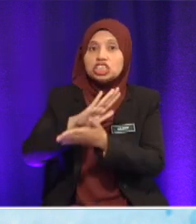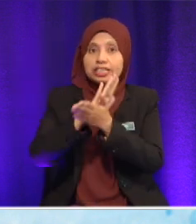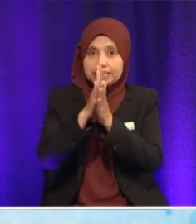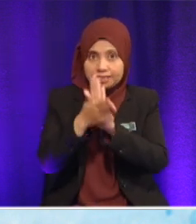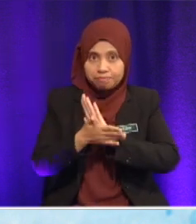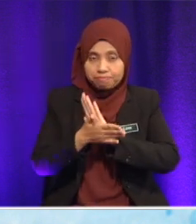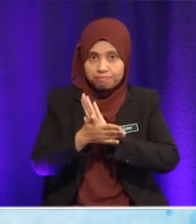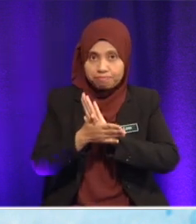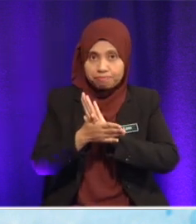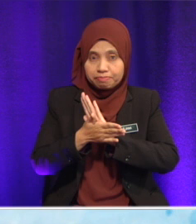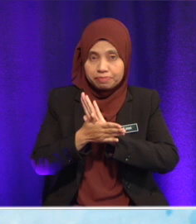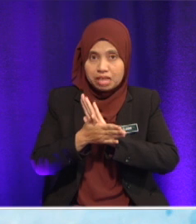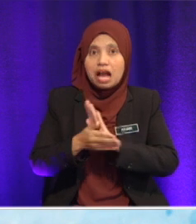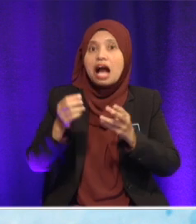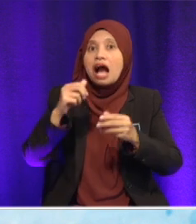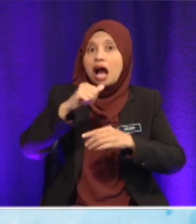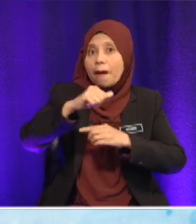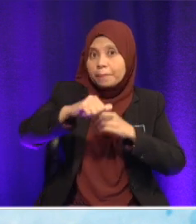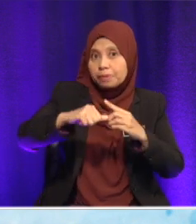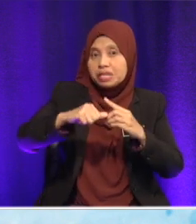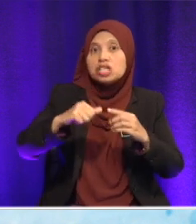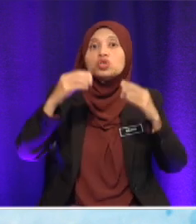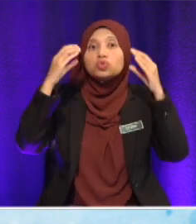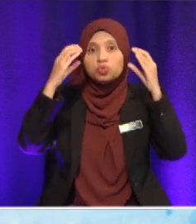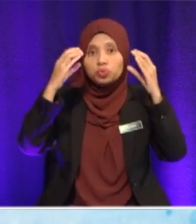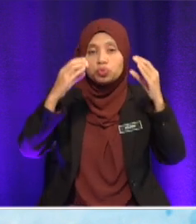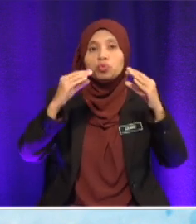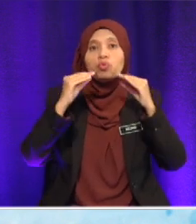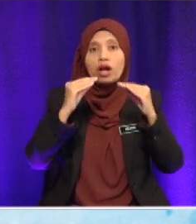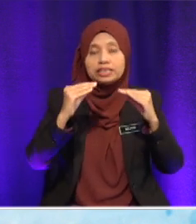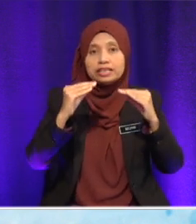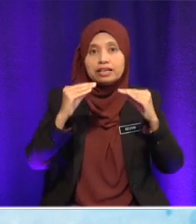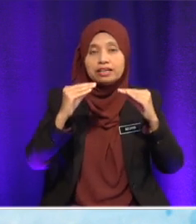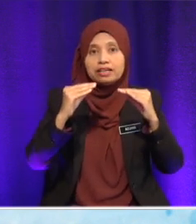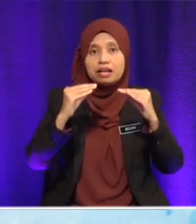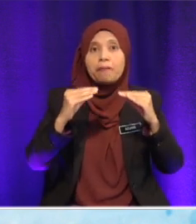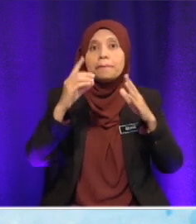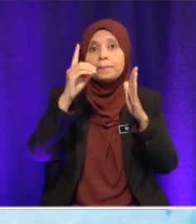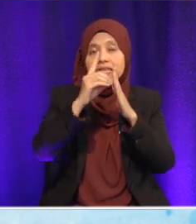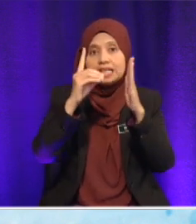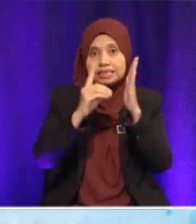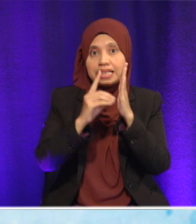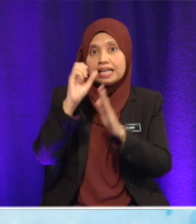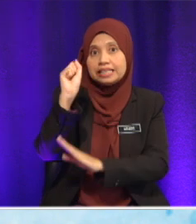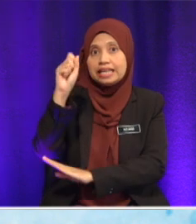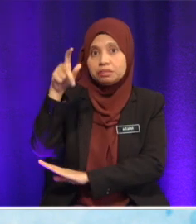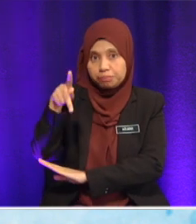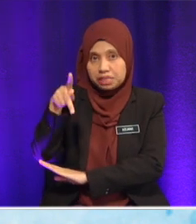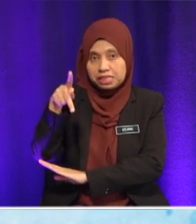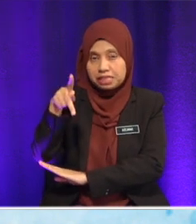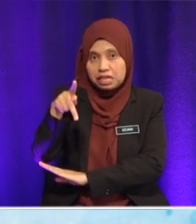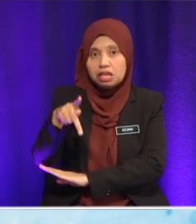disini Nantilah apabila guru-guru mengajak berdasarkan pada standar pembelajaran tersebut mereka akan diberi pada tahap penguasaan ini